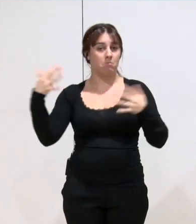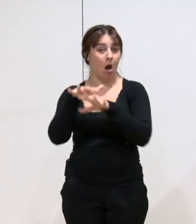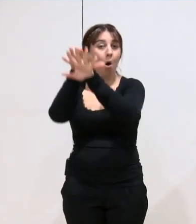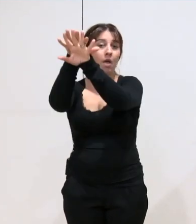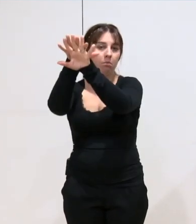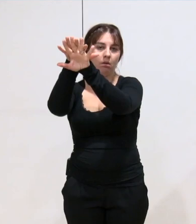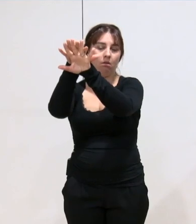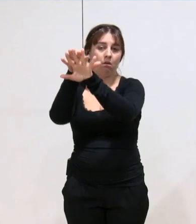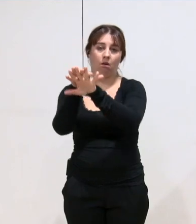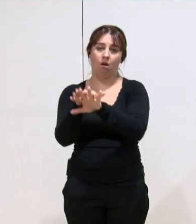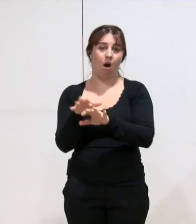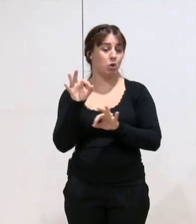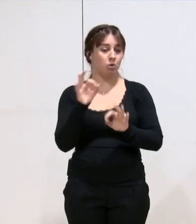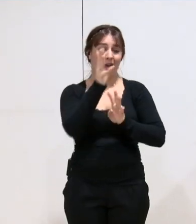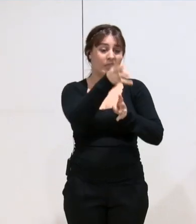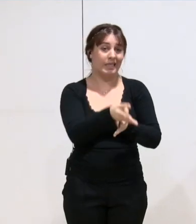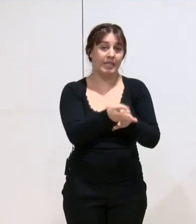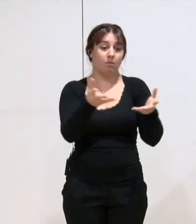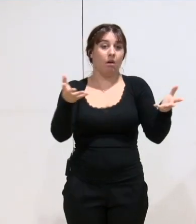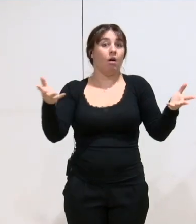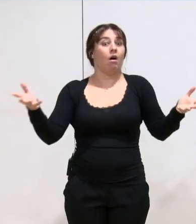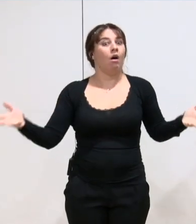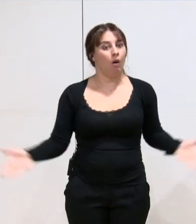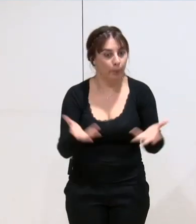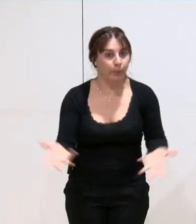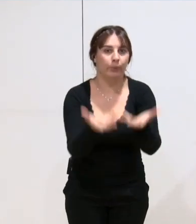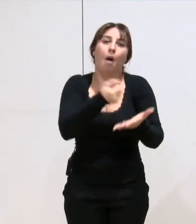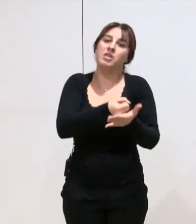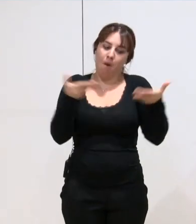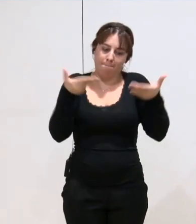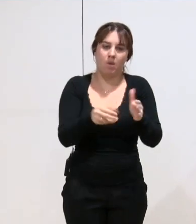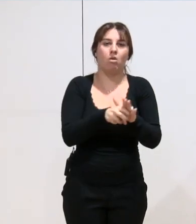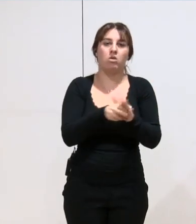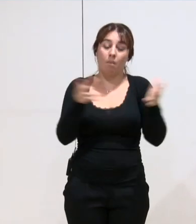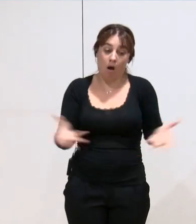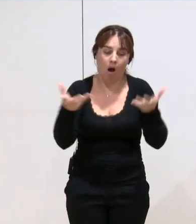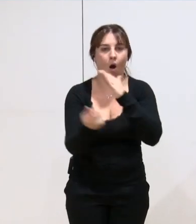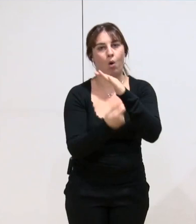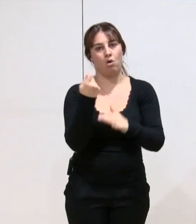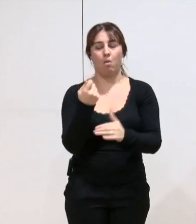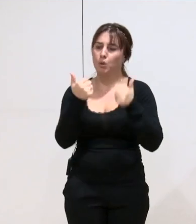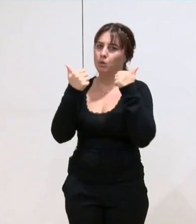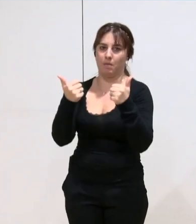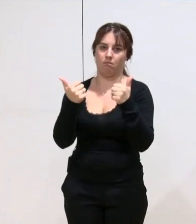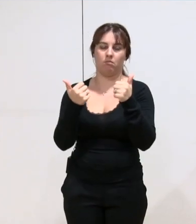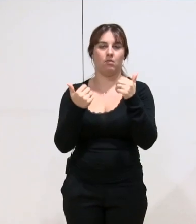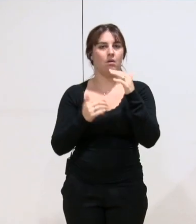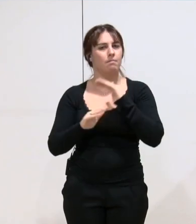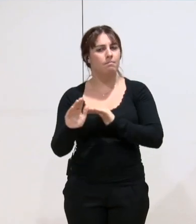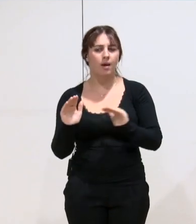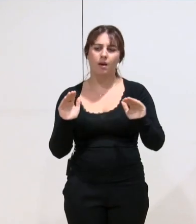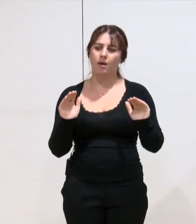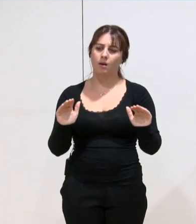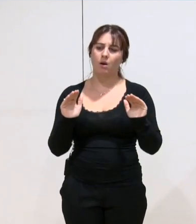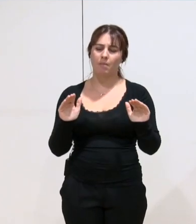nouveau souffle va souffler sur le cyclisme, au moins grenoblois. C'est vrai qu'elle a été très réactive, très bien. Mais quand même,